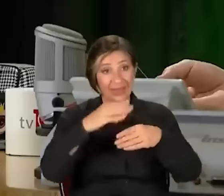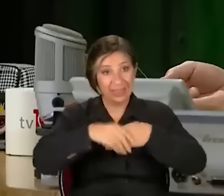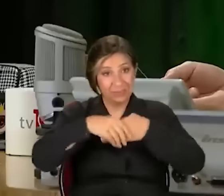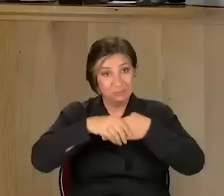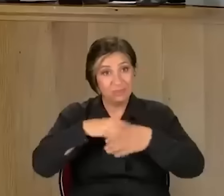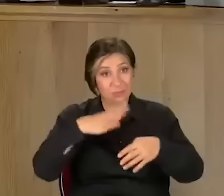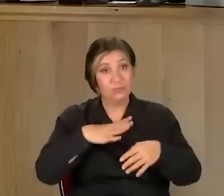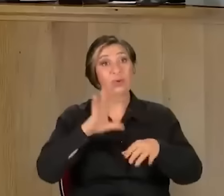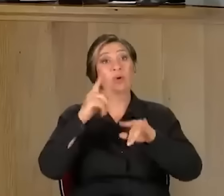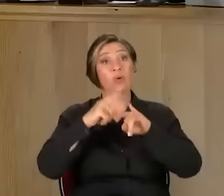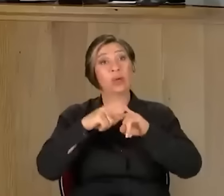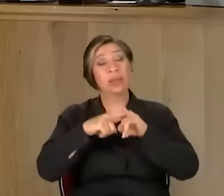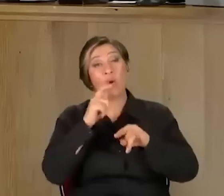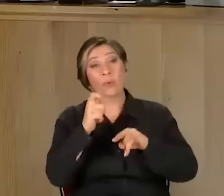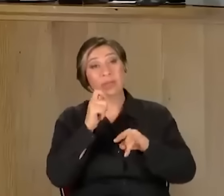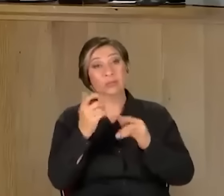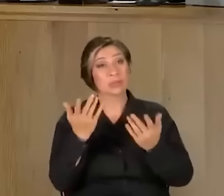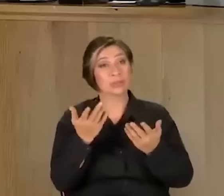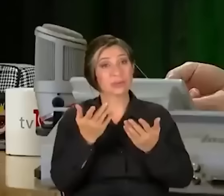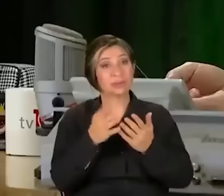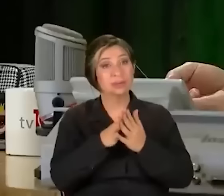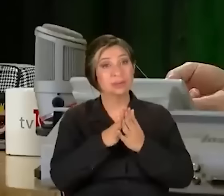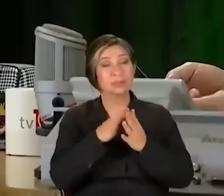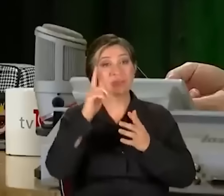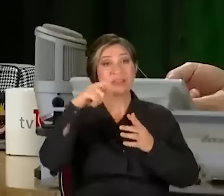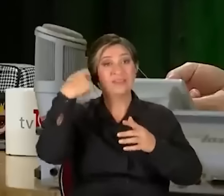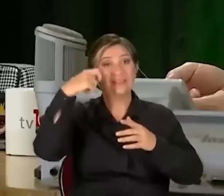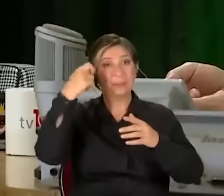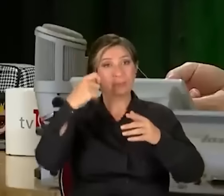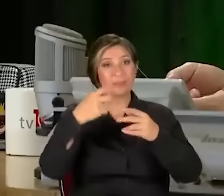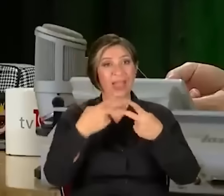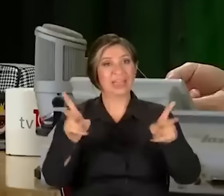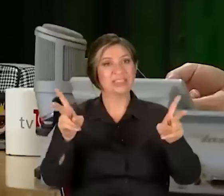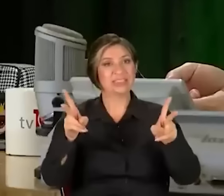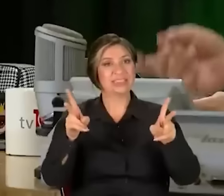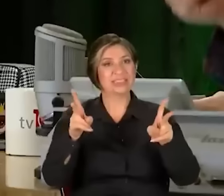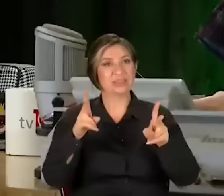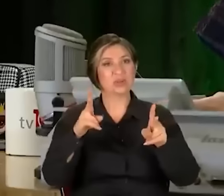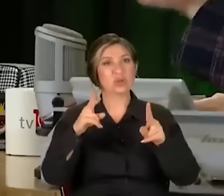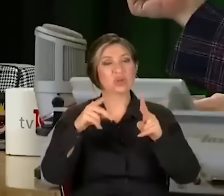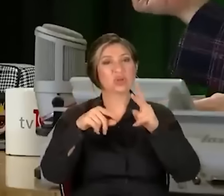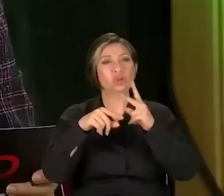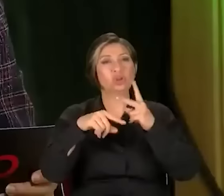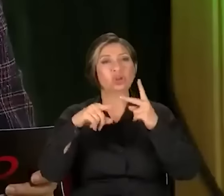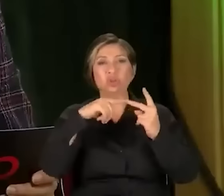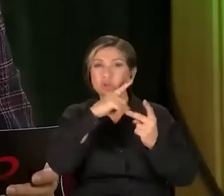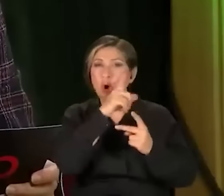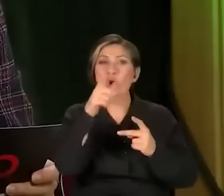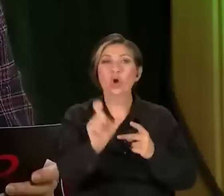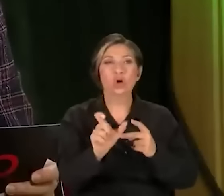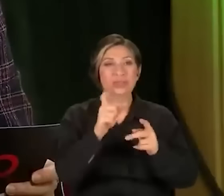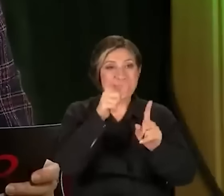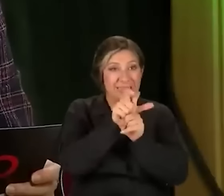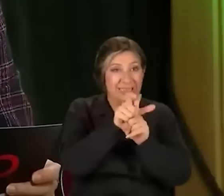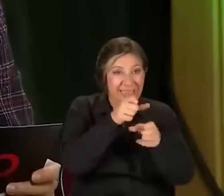tanışmak istiyordun yoksa Hürriyet'le röportaj mı yapmak istiyordun? Bir film galasında sanıyorum zorlu da bir seni sıkıştırdı, ikna